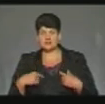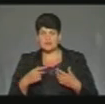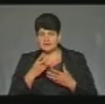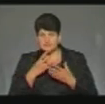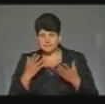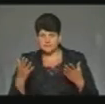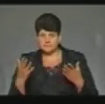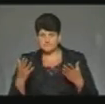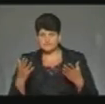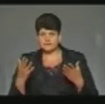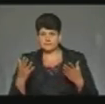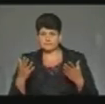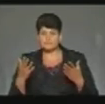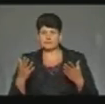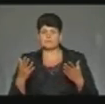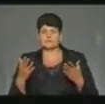інших.